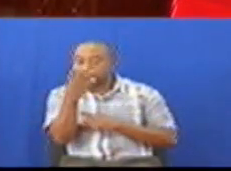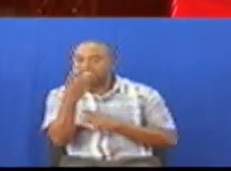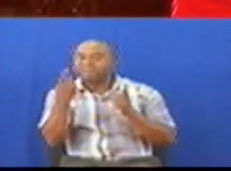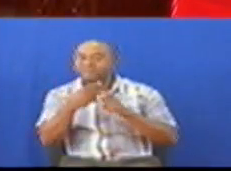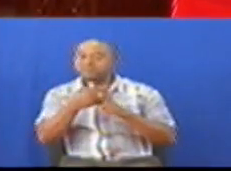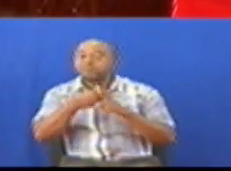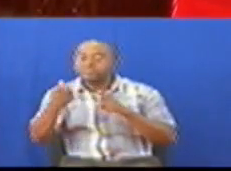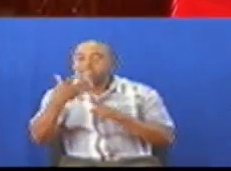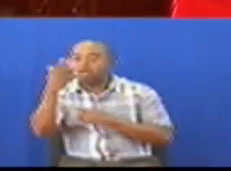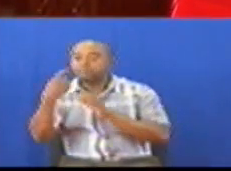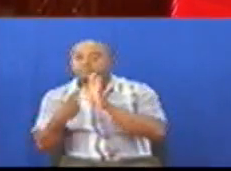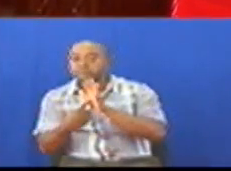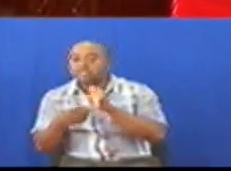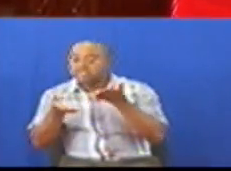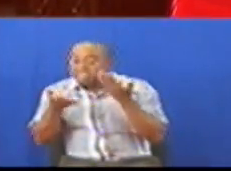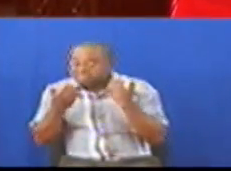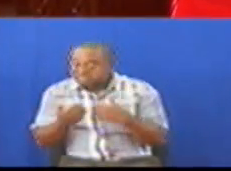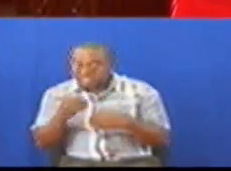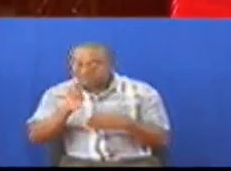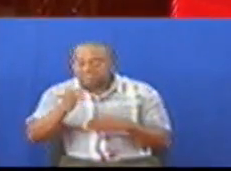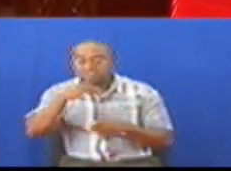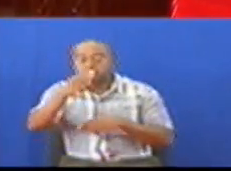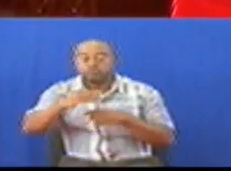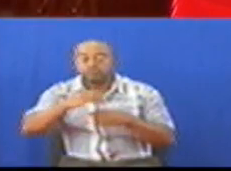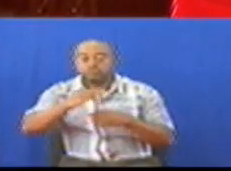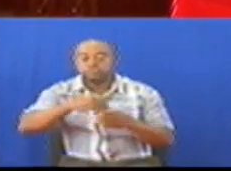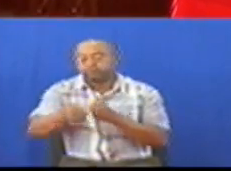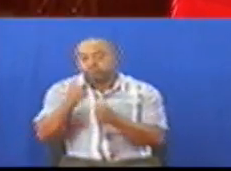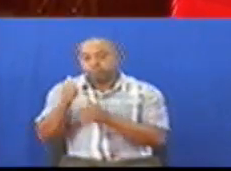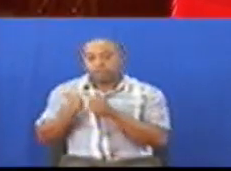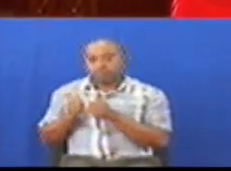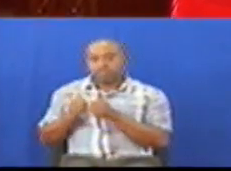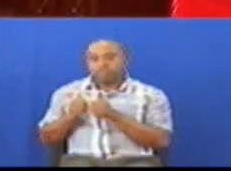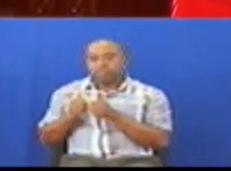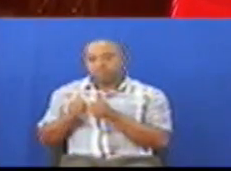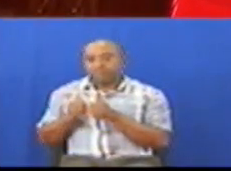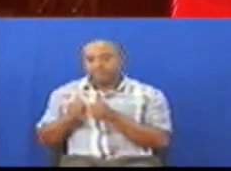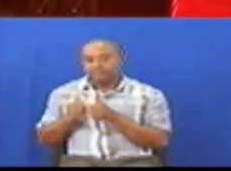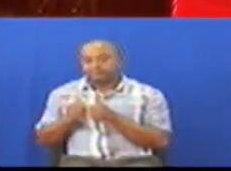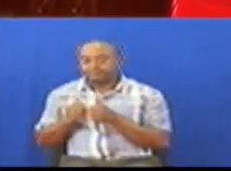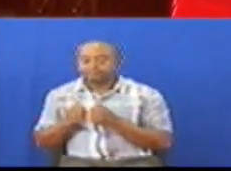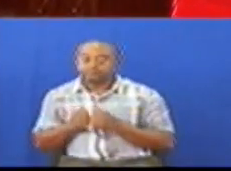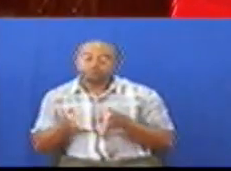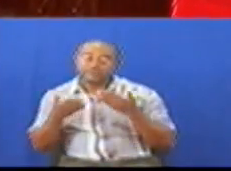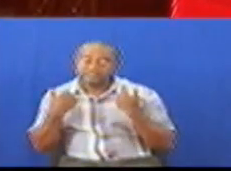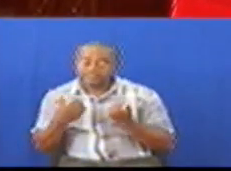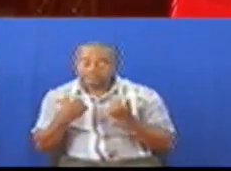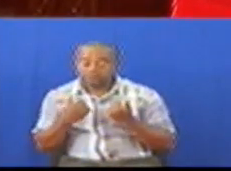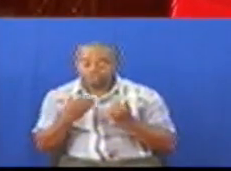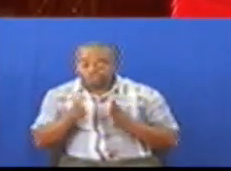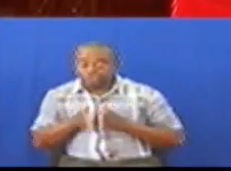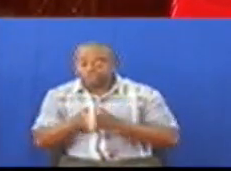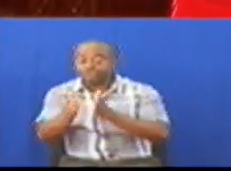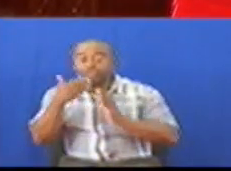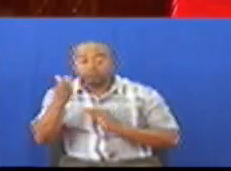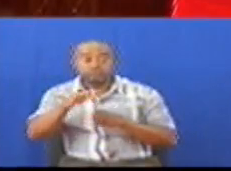mbaya tumerudi nyuma kwa takriban miaka 25 iliyopita. Mheshimiwa Naibu Spika, nyenzo muhimu inayotumiwa na serikali katika